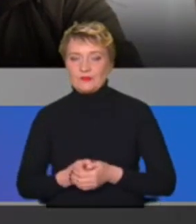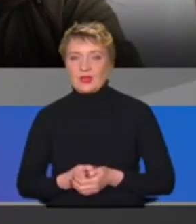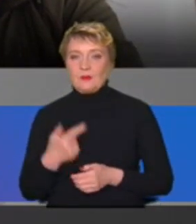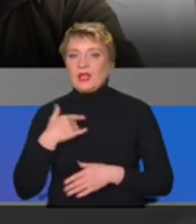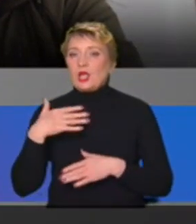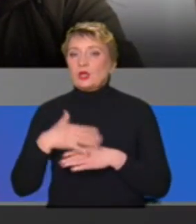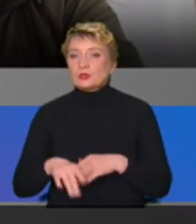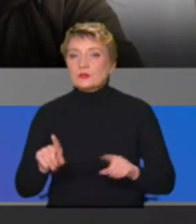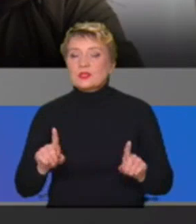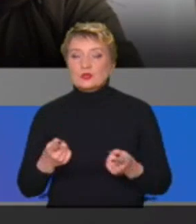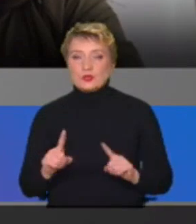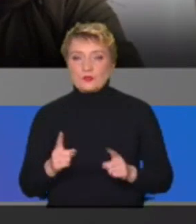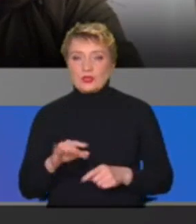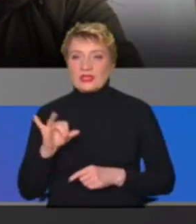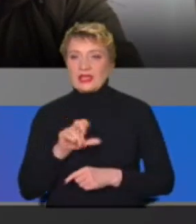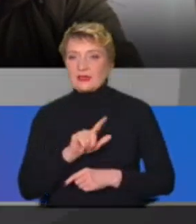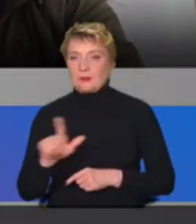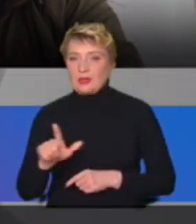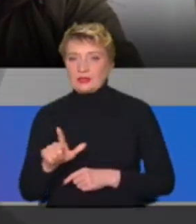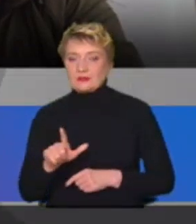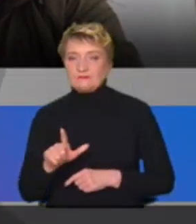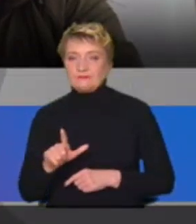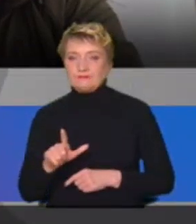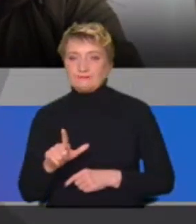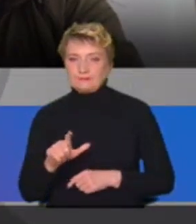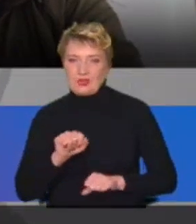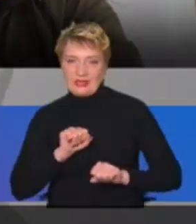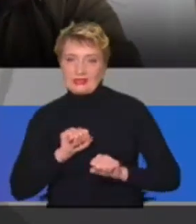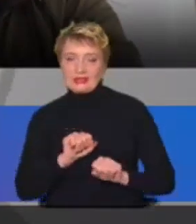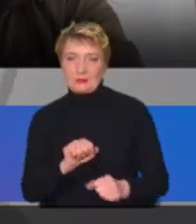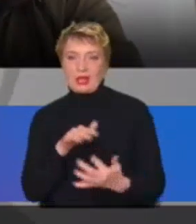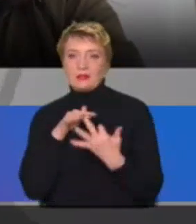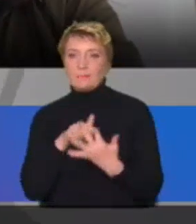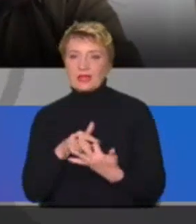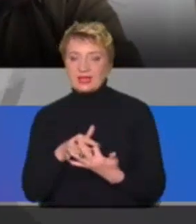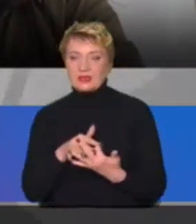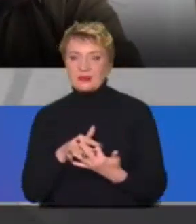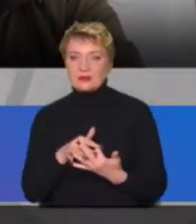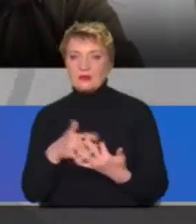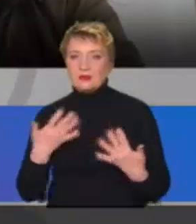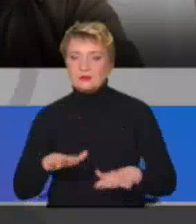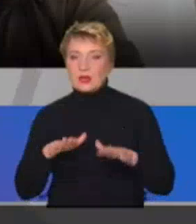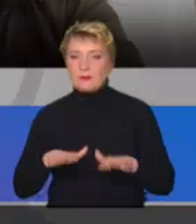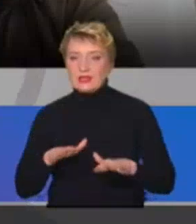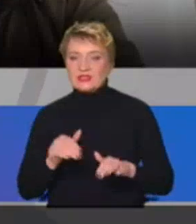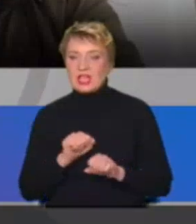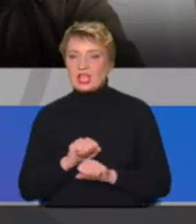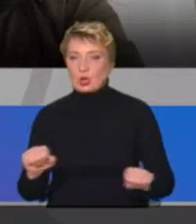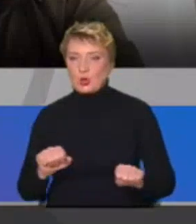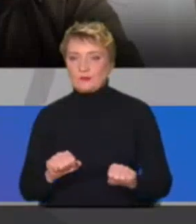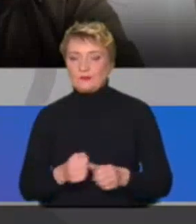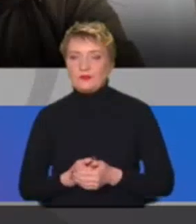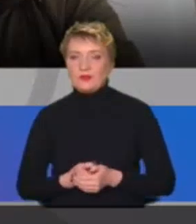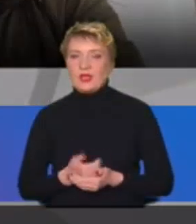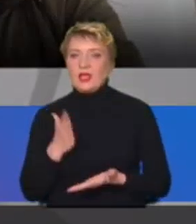розуміємо, чого це, бо Ірпінь тримав бій, і Ірпінь вже місто-герой, але